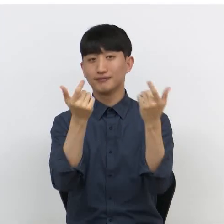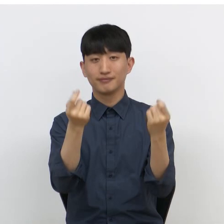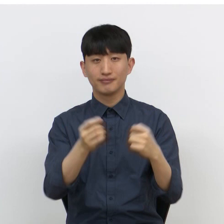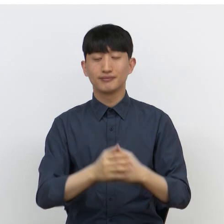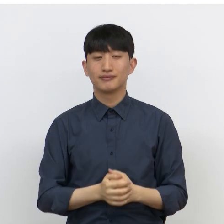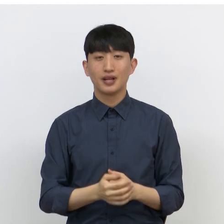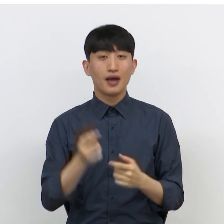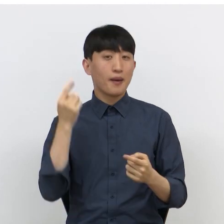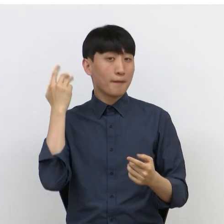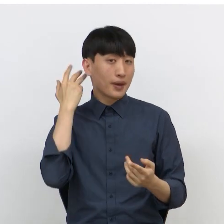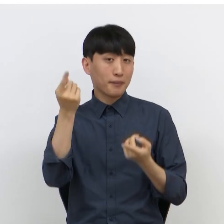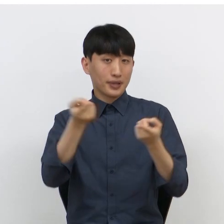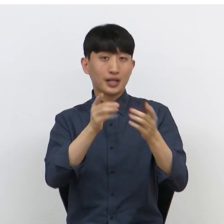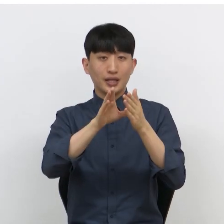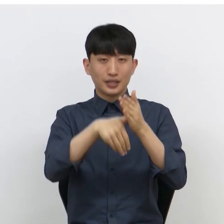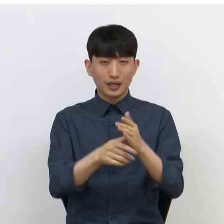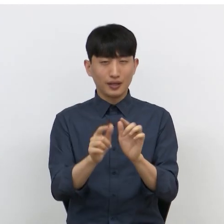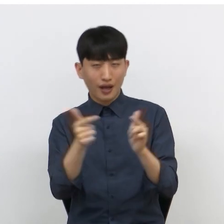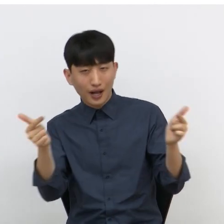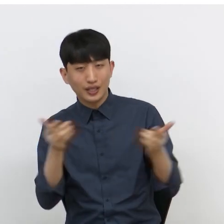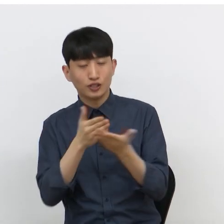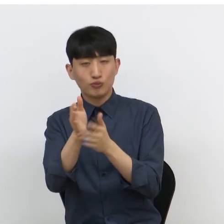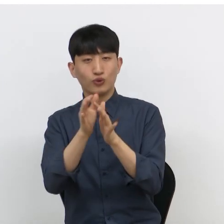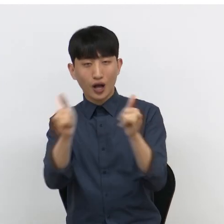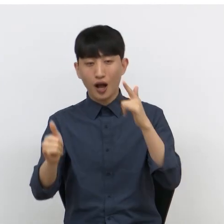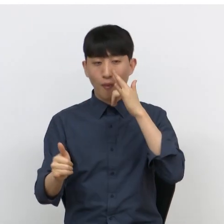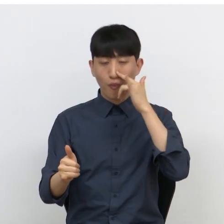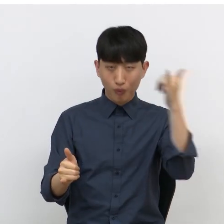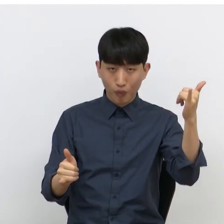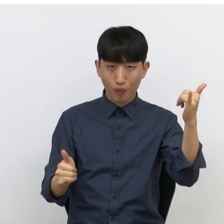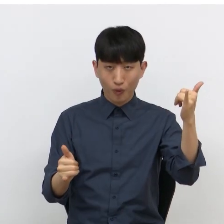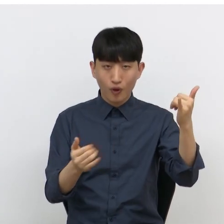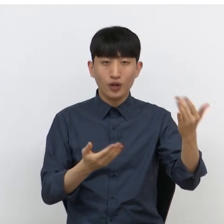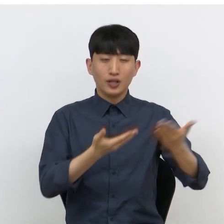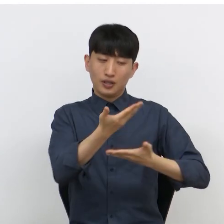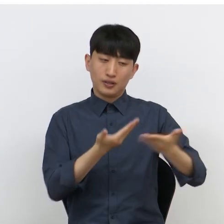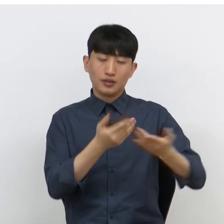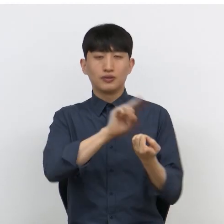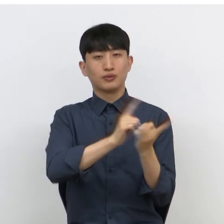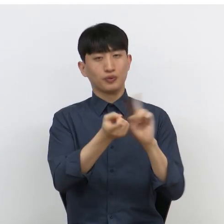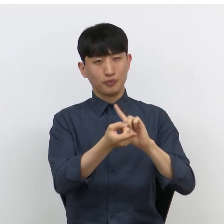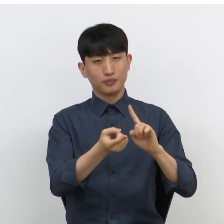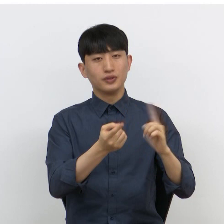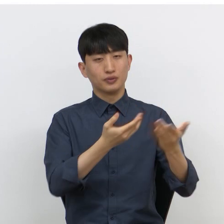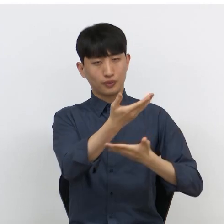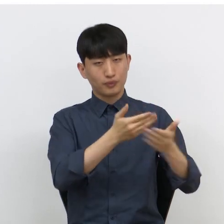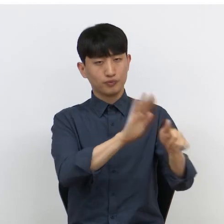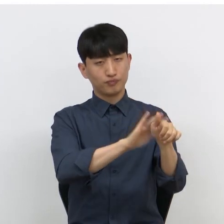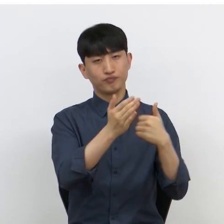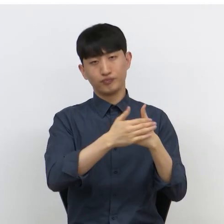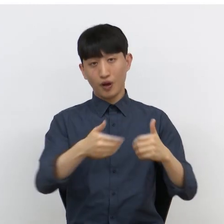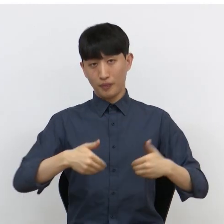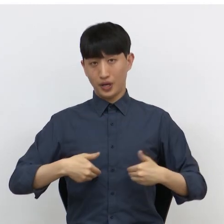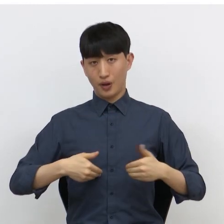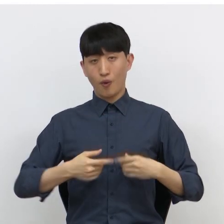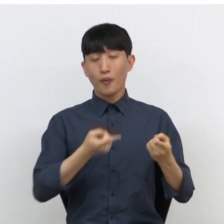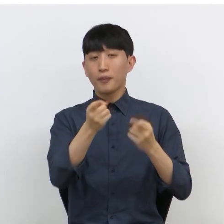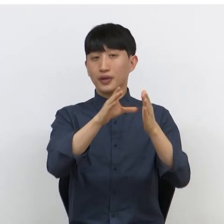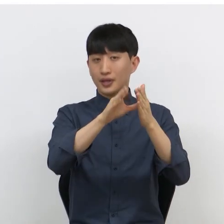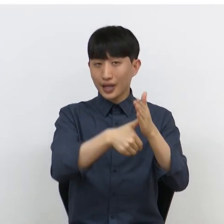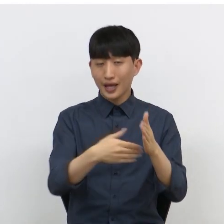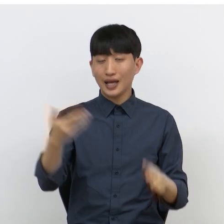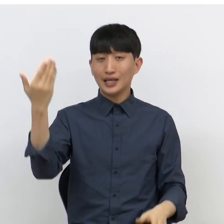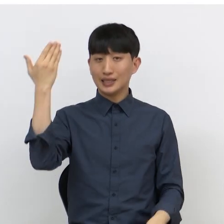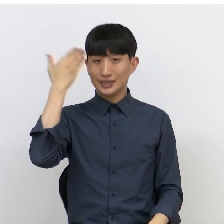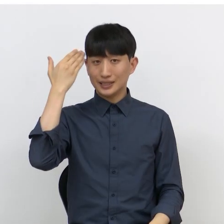그래서 매핑 시 다양한 전문가 및 보호자들과 상호작용하는 것이 매우 중요하고요. 그렇기 때문에 매핑 시 필요한